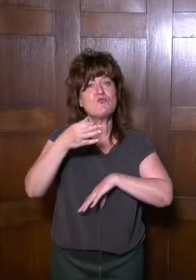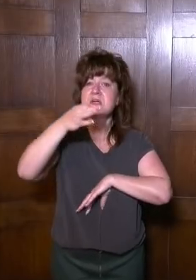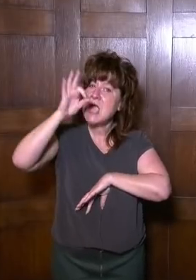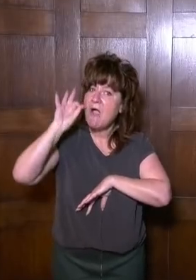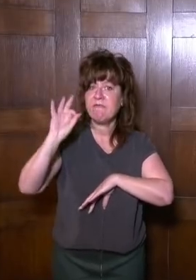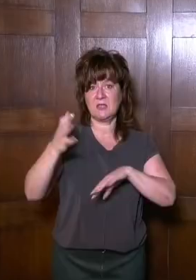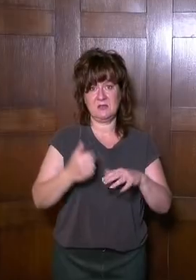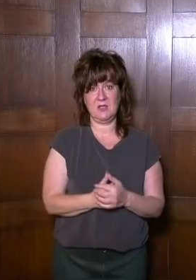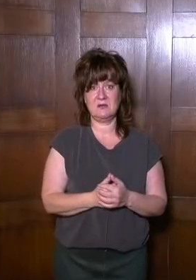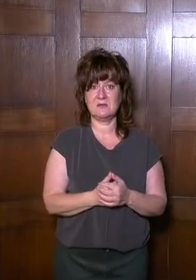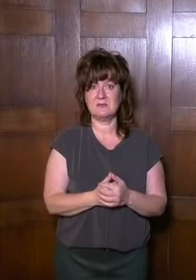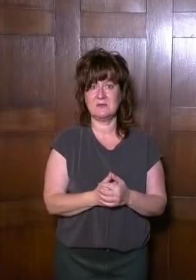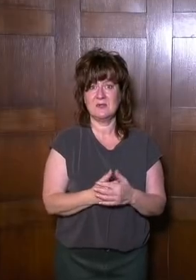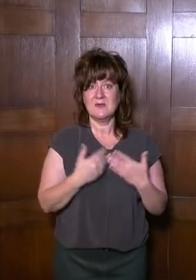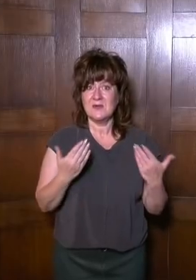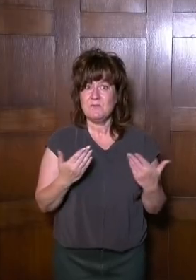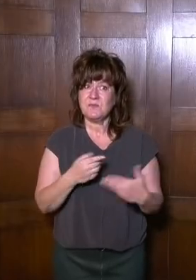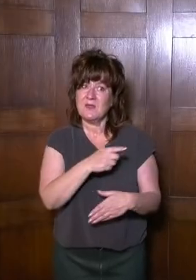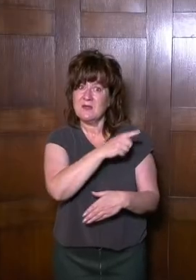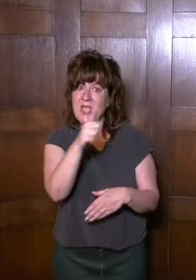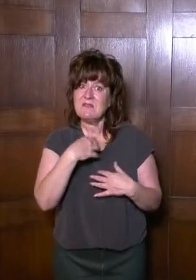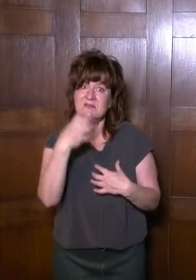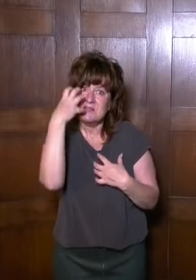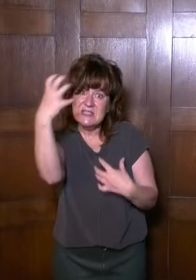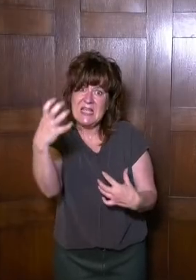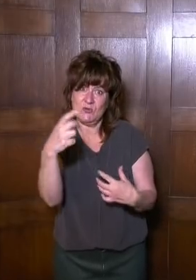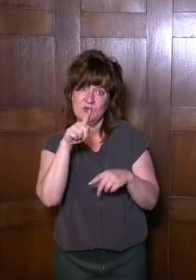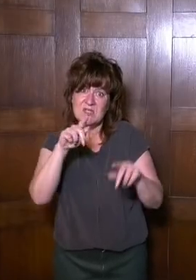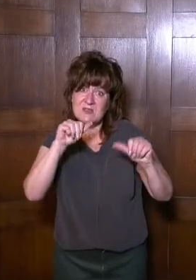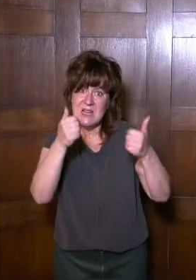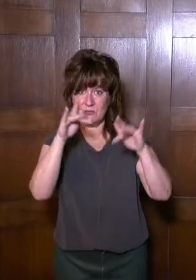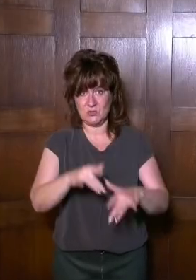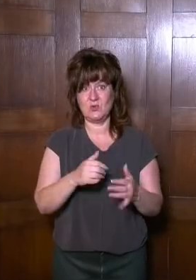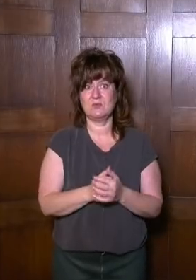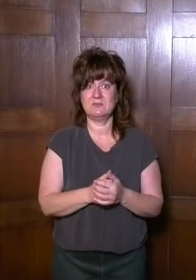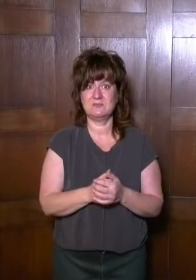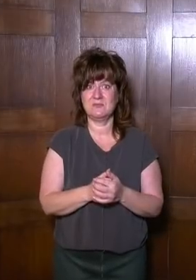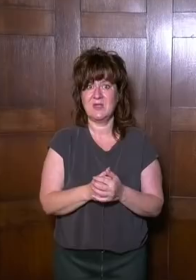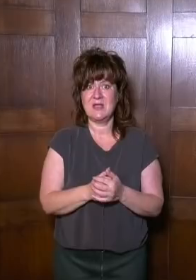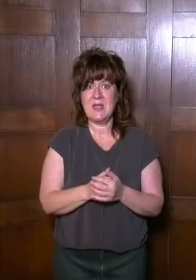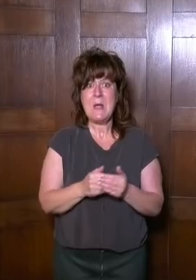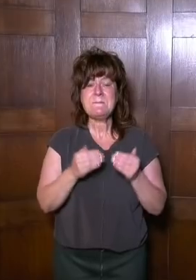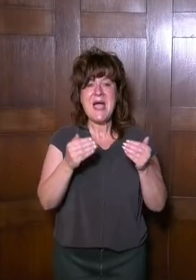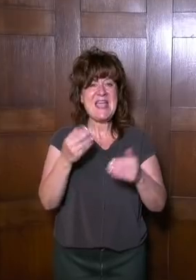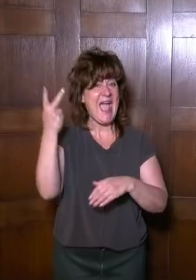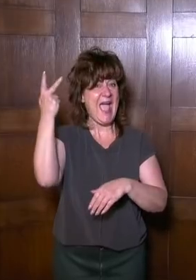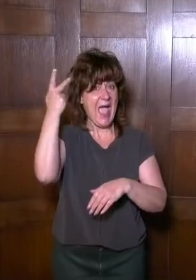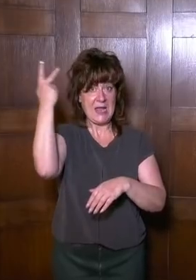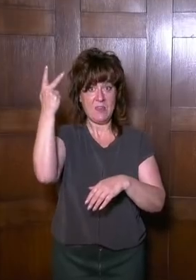trinken, und also jeder hat Sehnsucht. Ich muss dann noch bei den Erkenntnissen noch was dazu